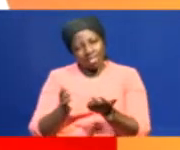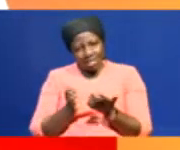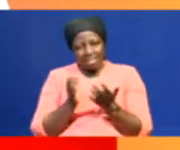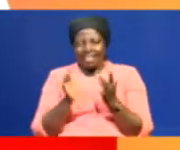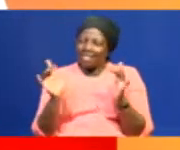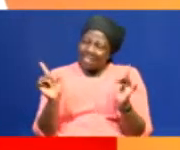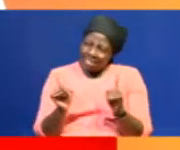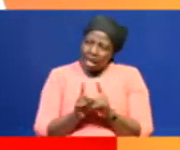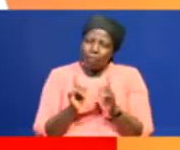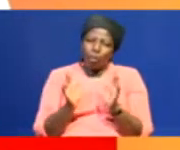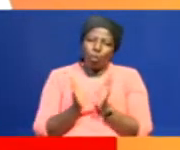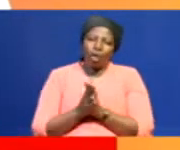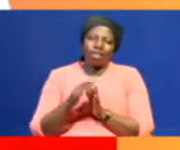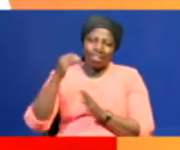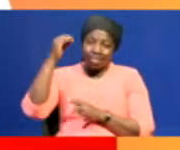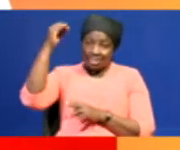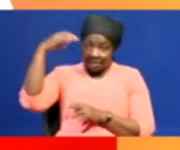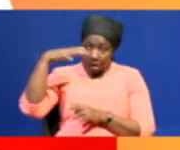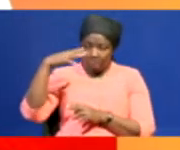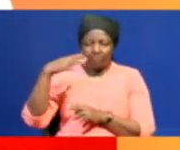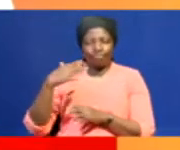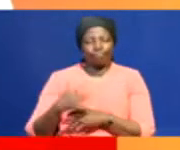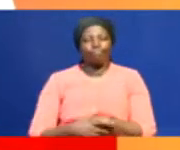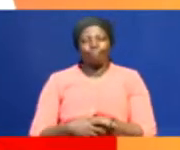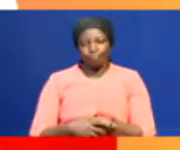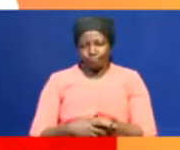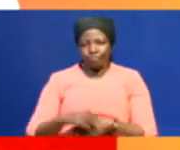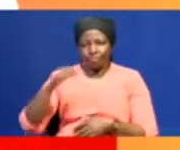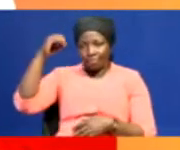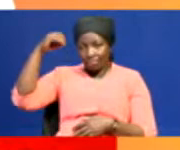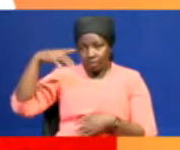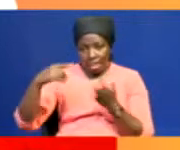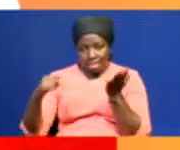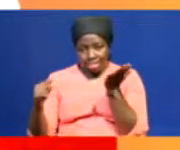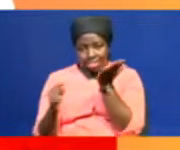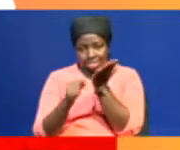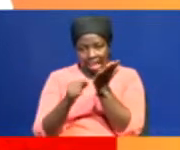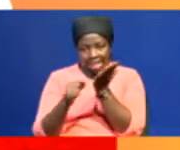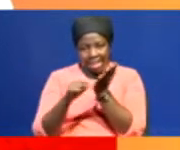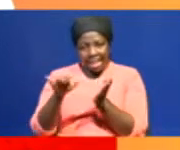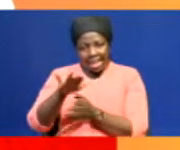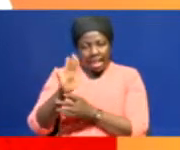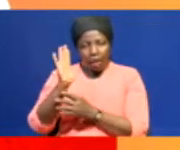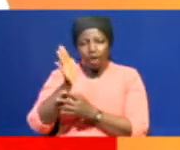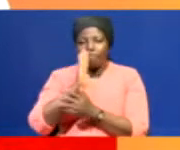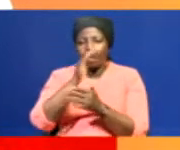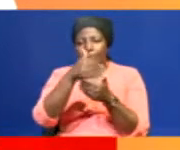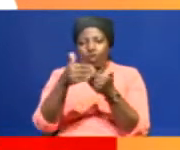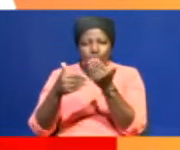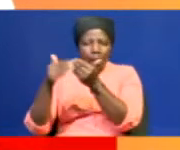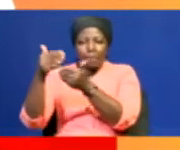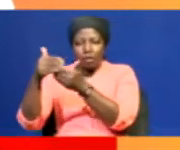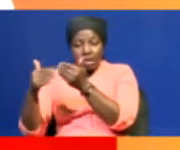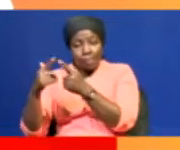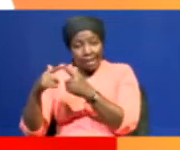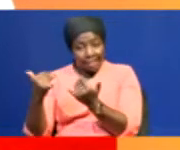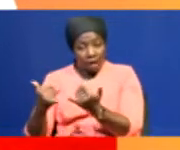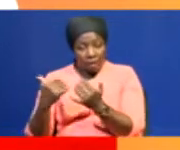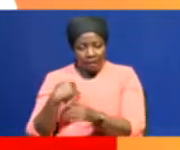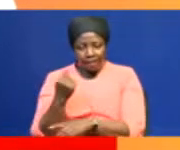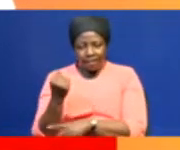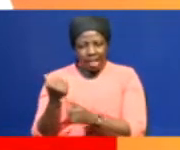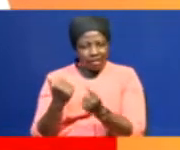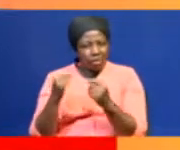tu hii ya stima pia itakuwa. Charging stations itaendelea kujengwa kila mahali. Lakini saa kwa saa hizi ni chacha. Hatuwezi sema ati